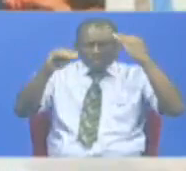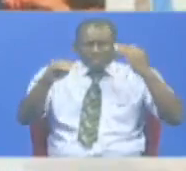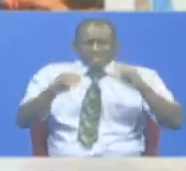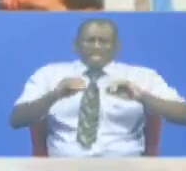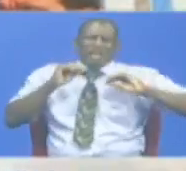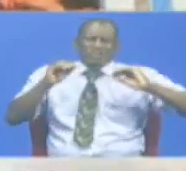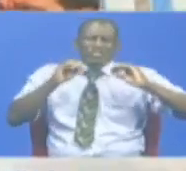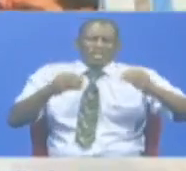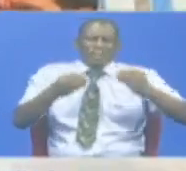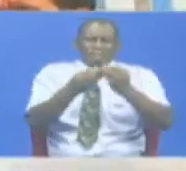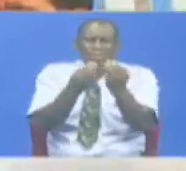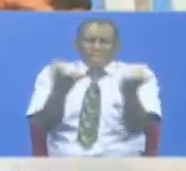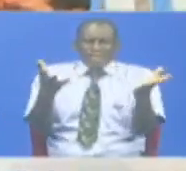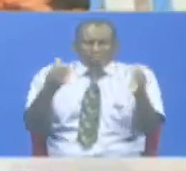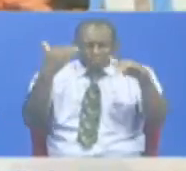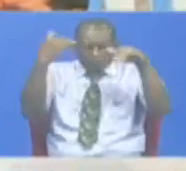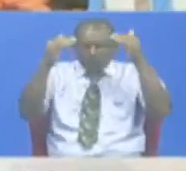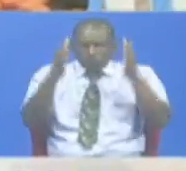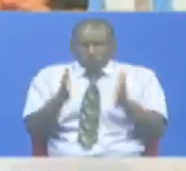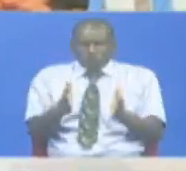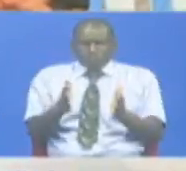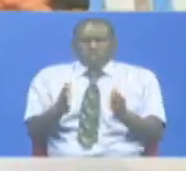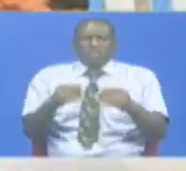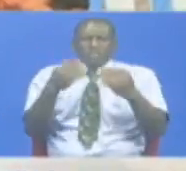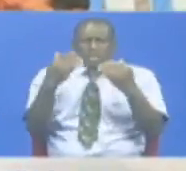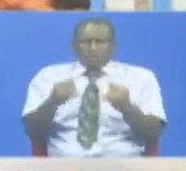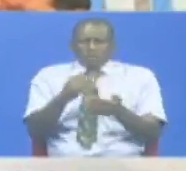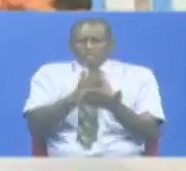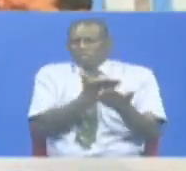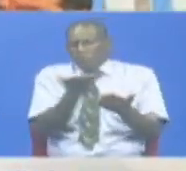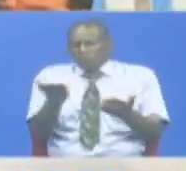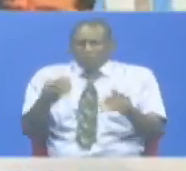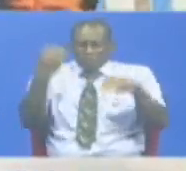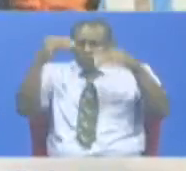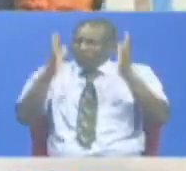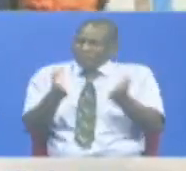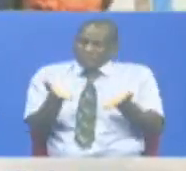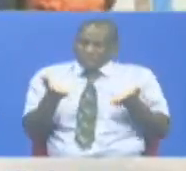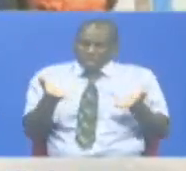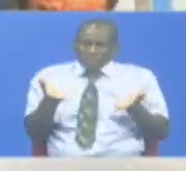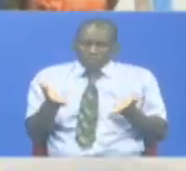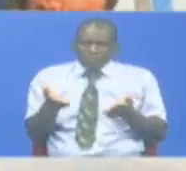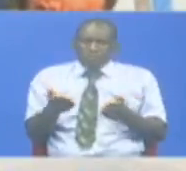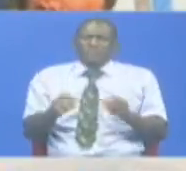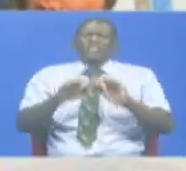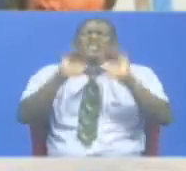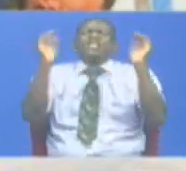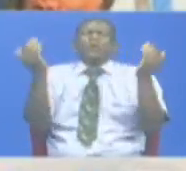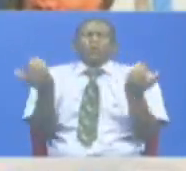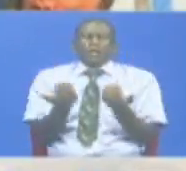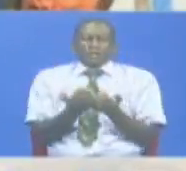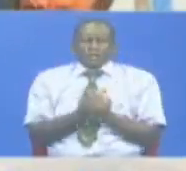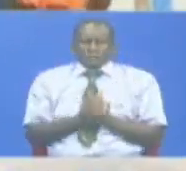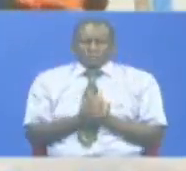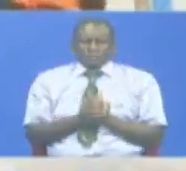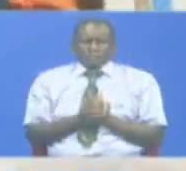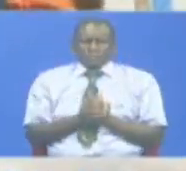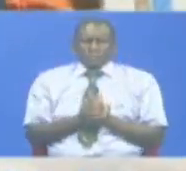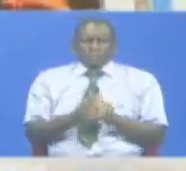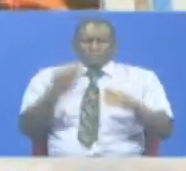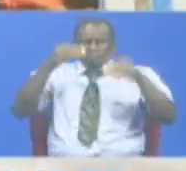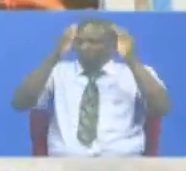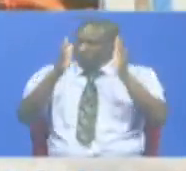wengi sana ambao sasa hivi wengine ni maprofesa ulimwengu mzima.